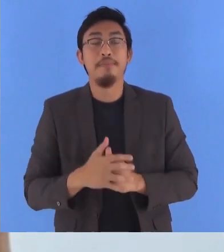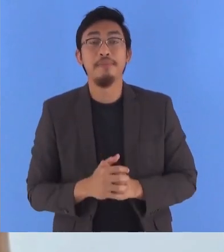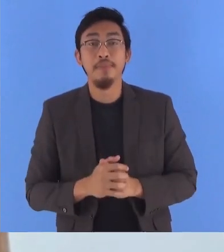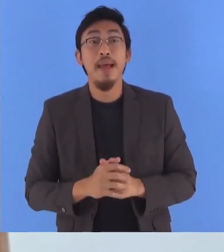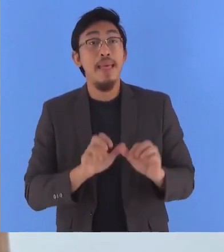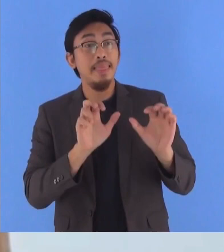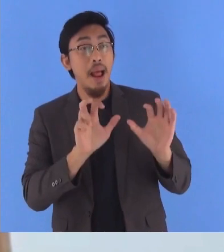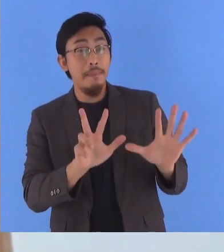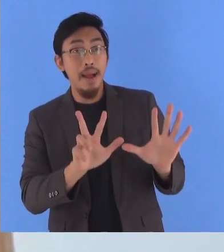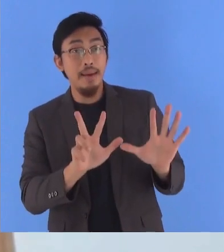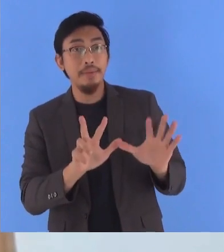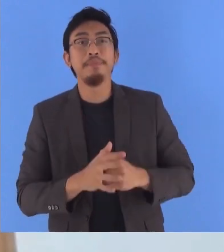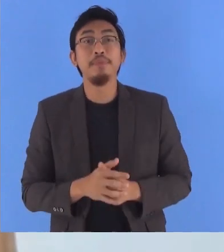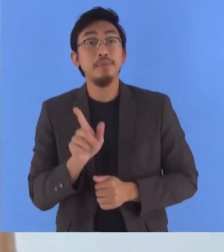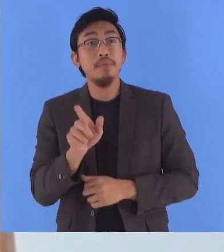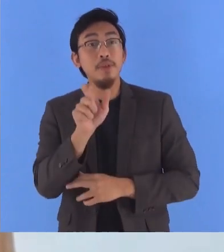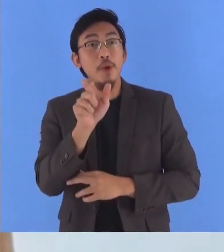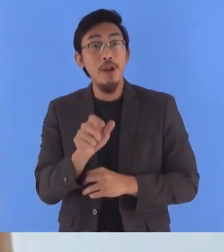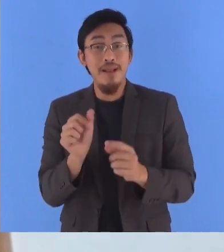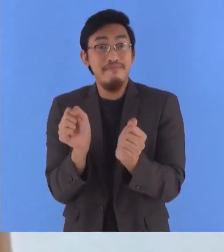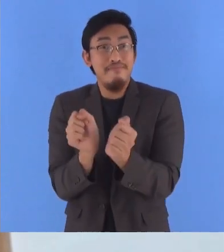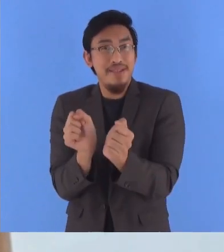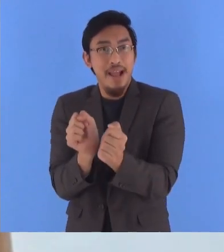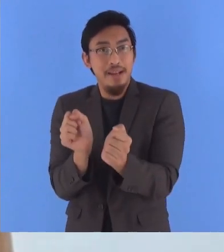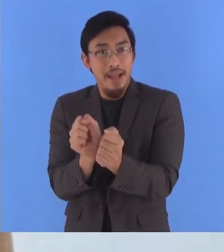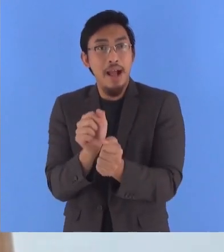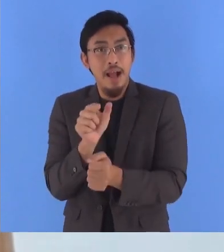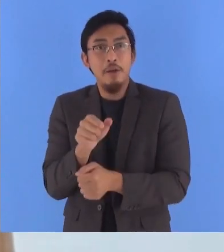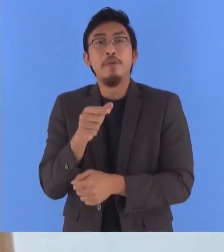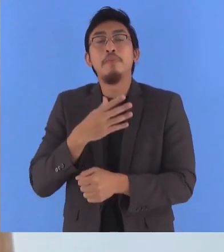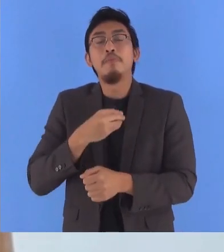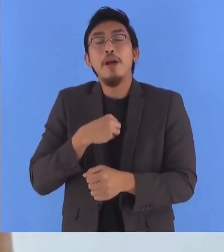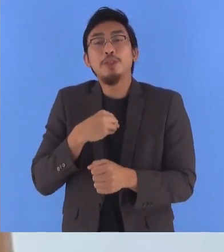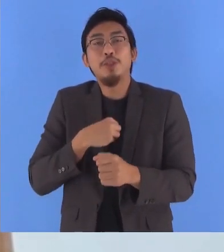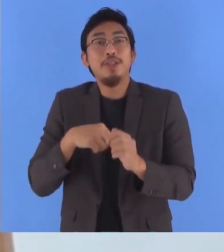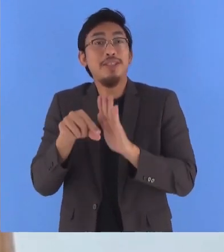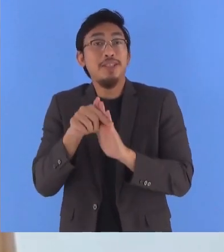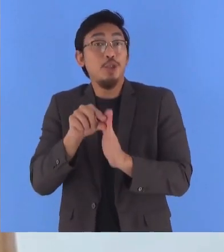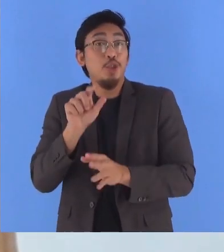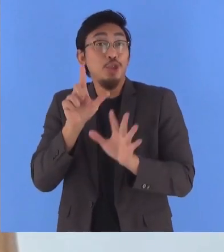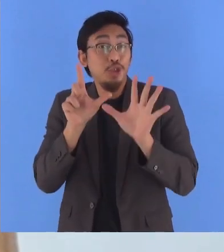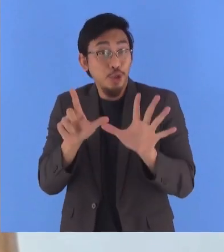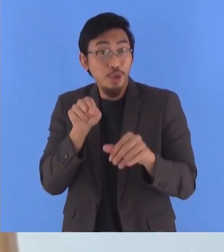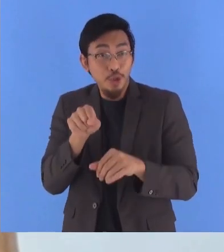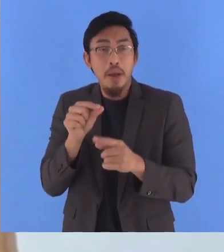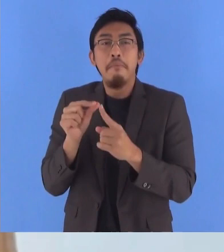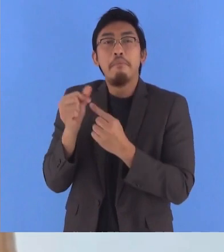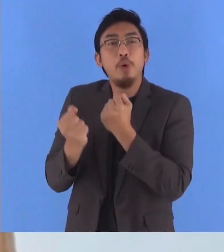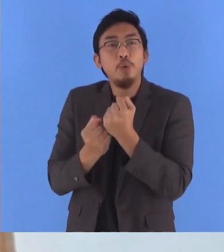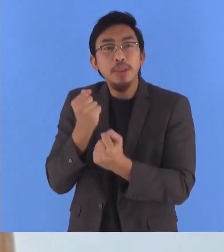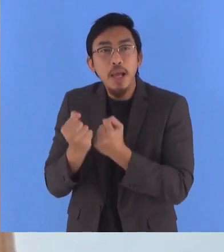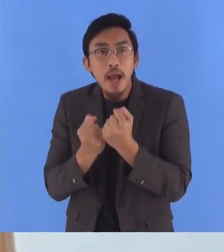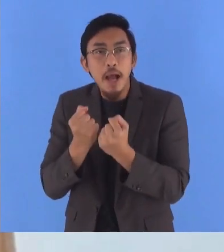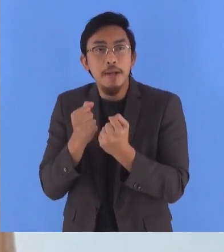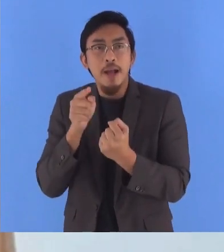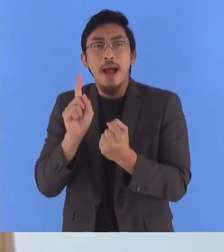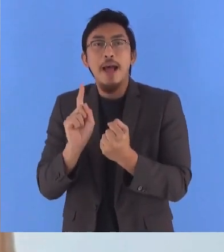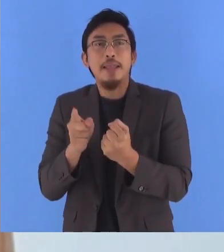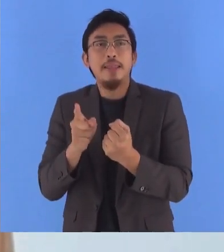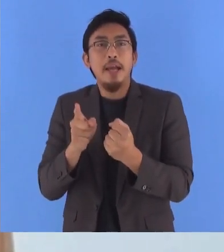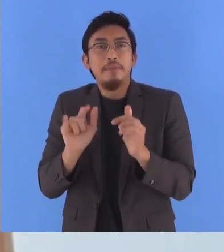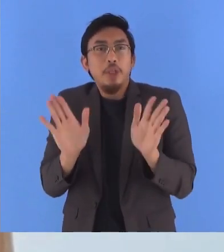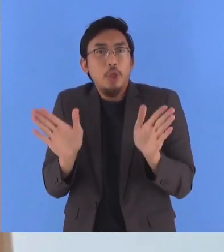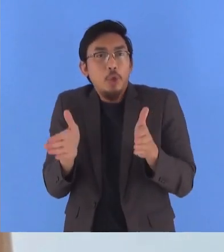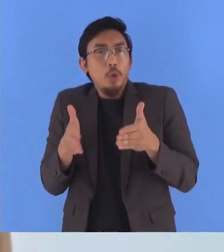8 dalam hal terpidana sebagaimana dimaksud pada ayat 7 merupakan korporasi